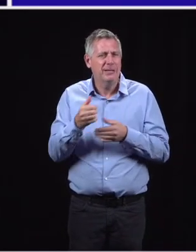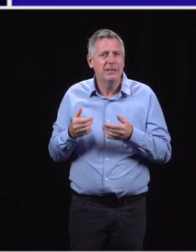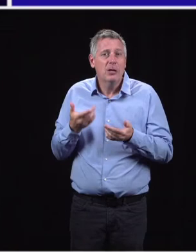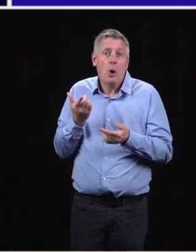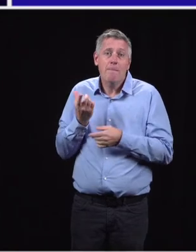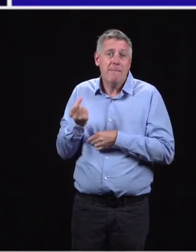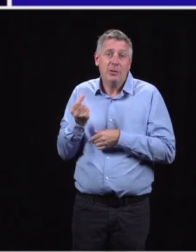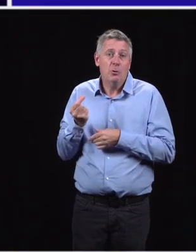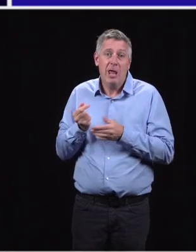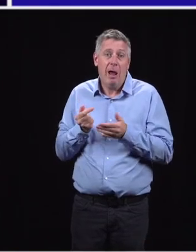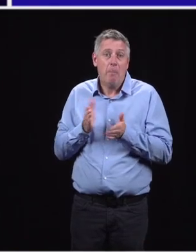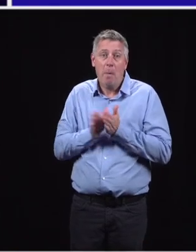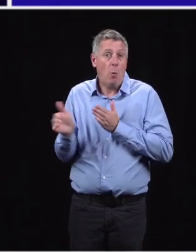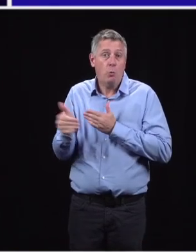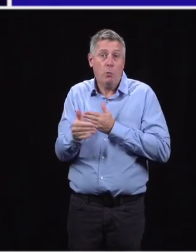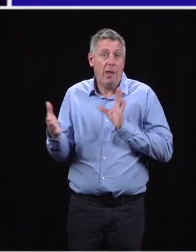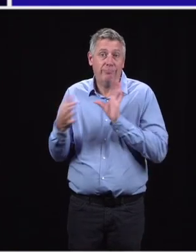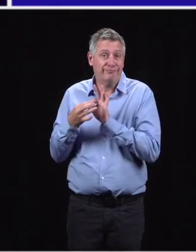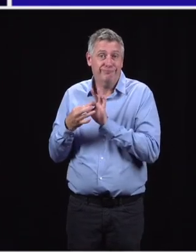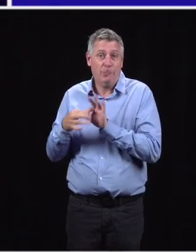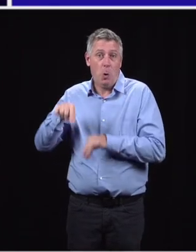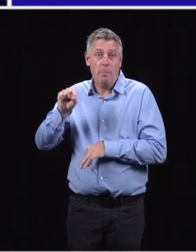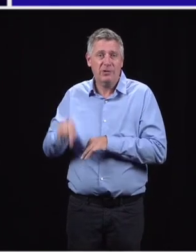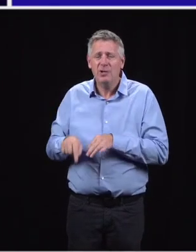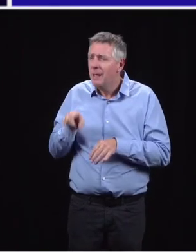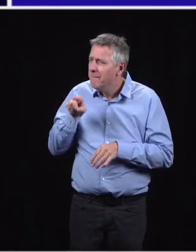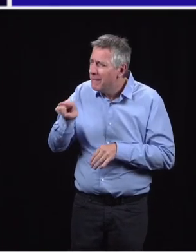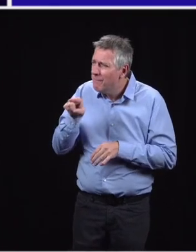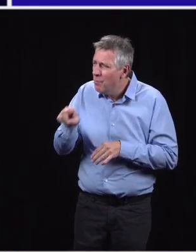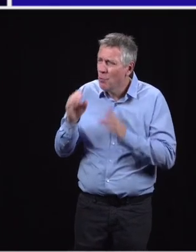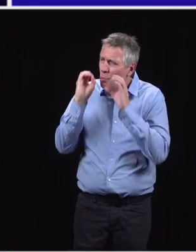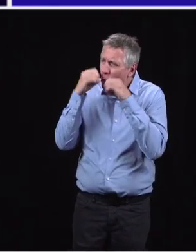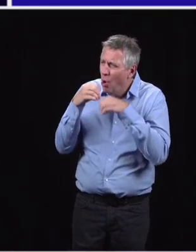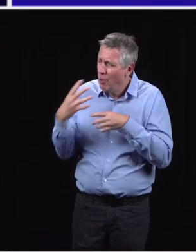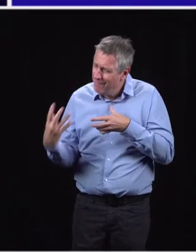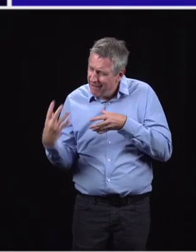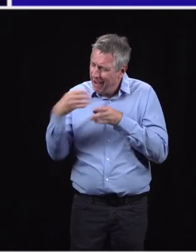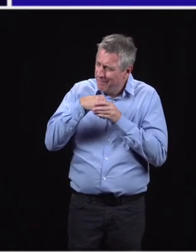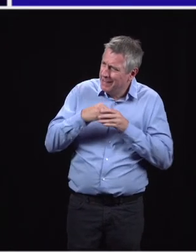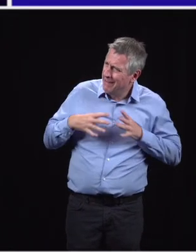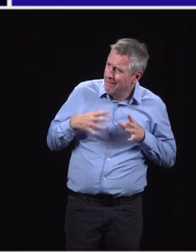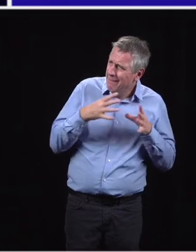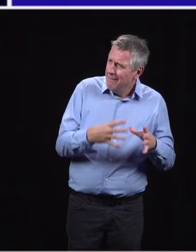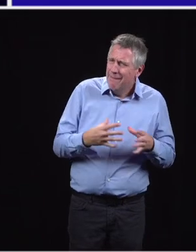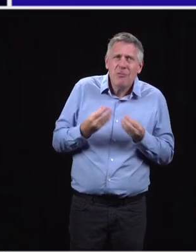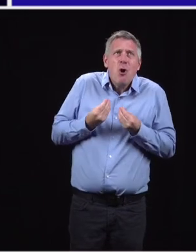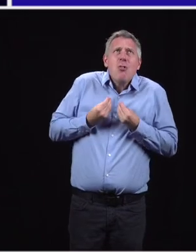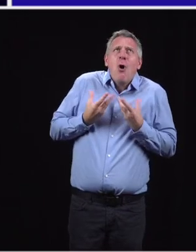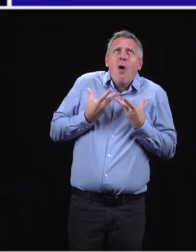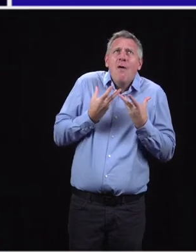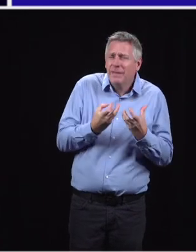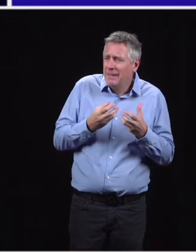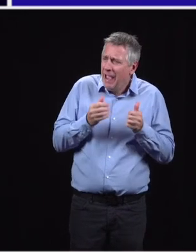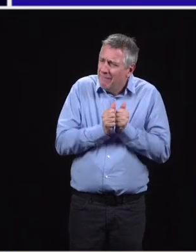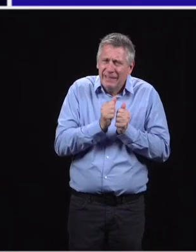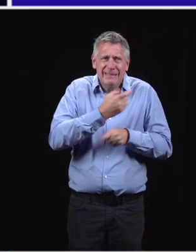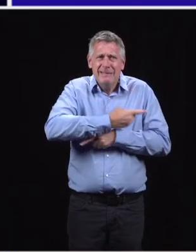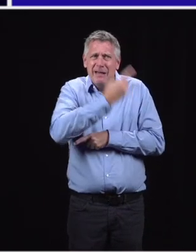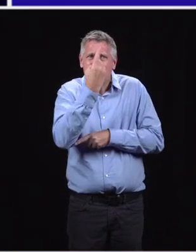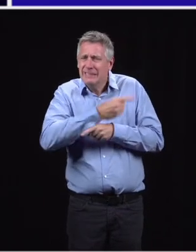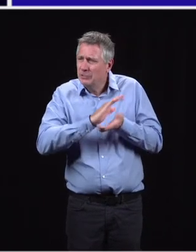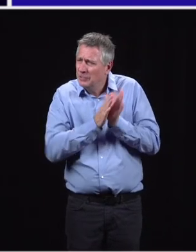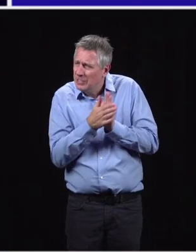sorte mais qu'est-ce qui vous vous a donné envie de vous impliquer davantage justement aux côtés de diversité